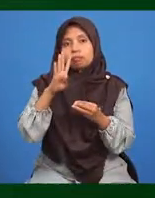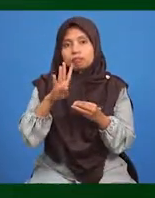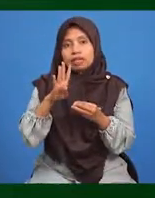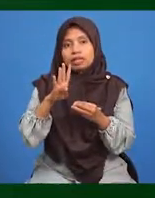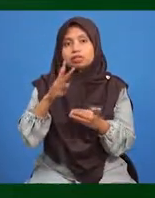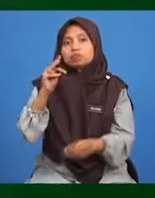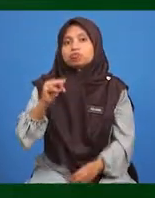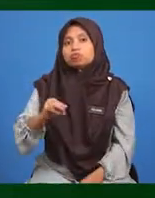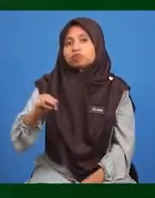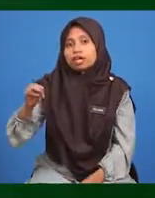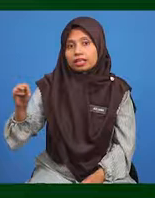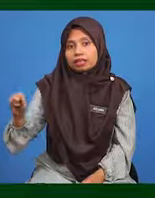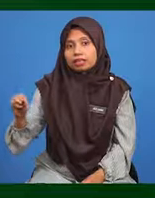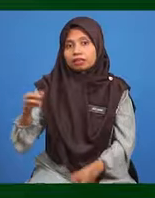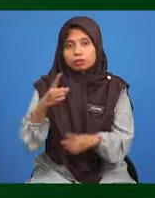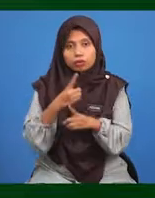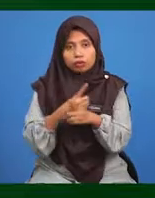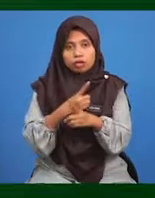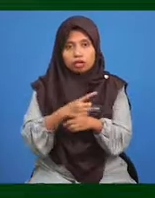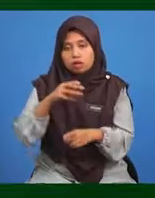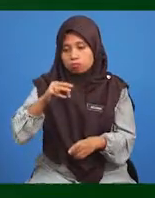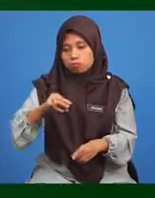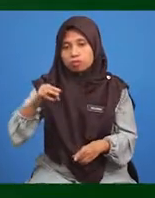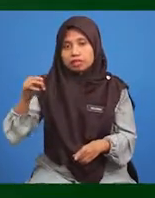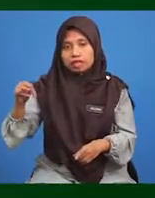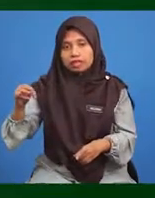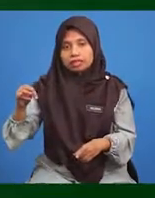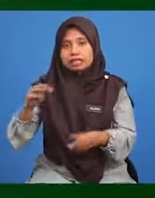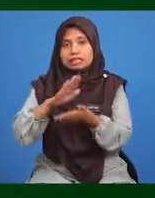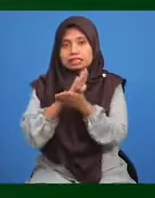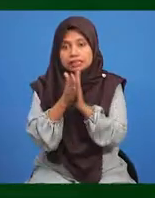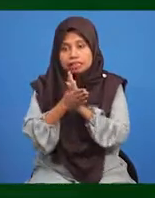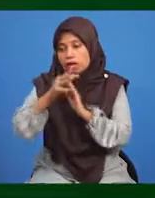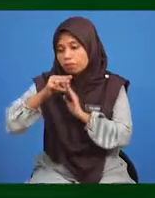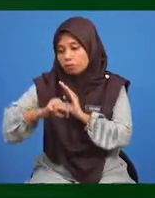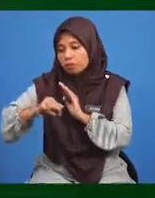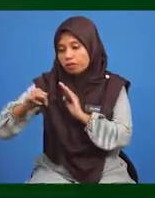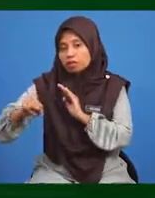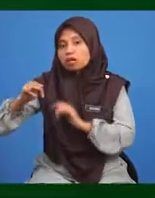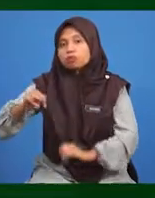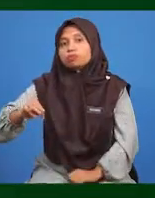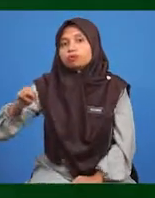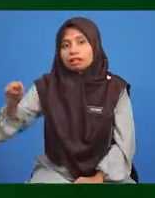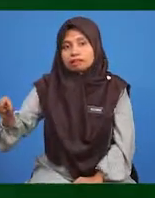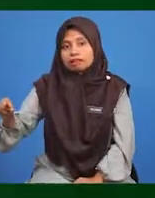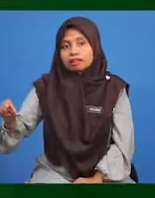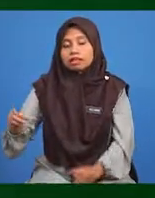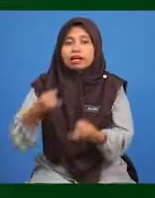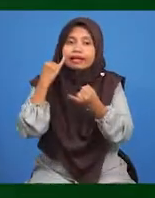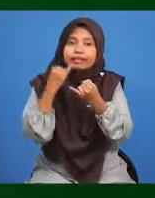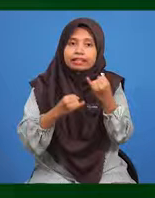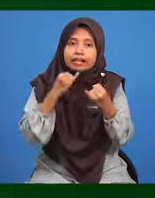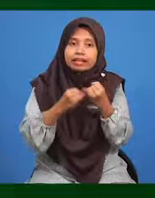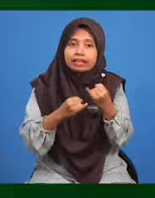murid. Ya, betul. Murid menjadi murid-murid. Dan perkataan yang terakhir